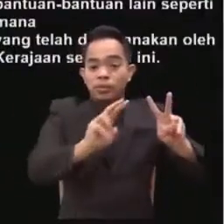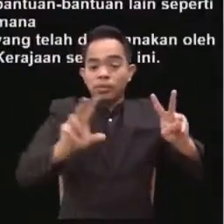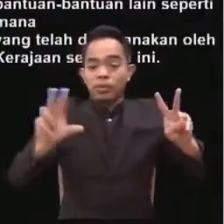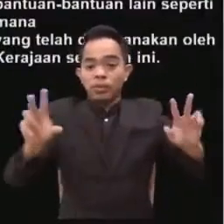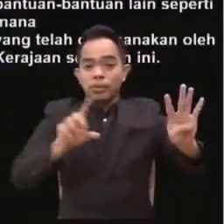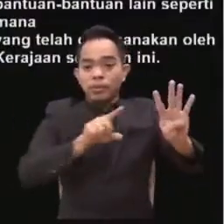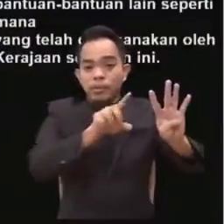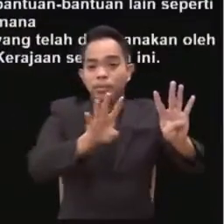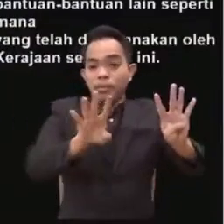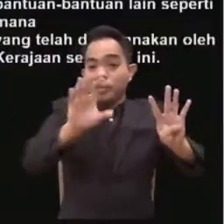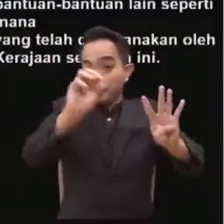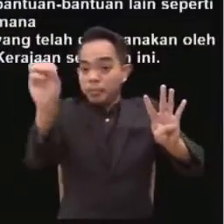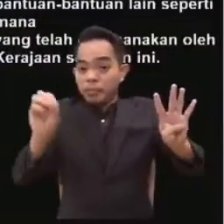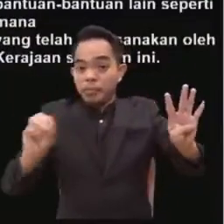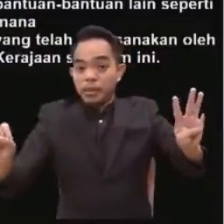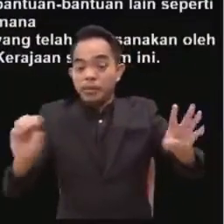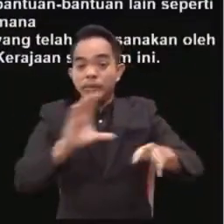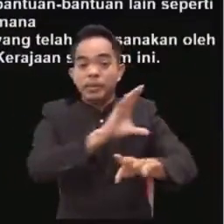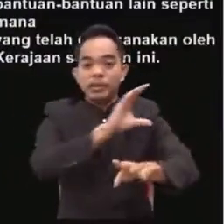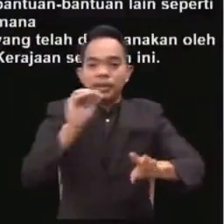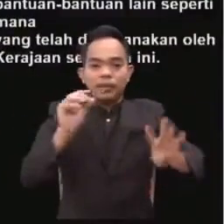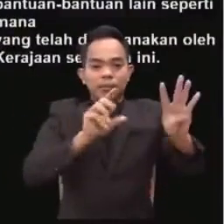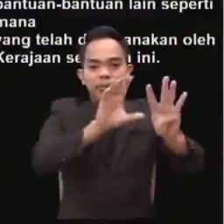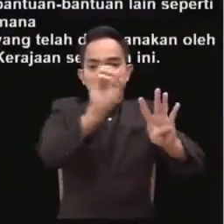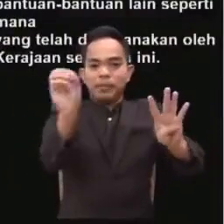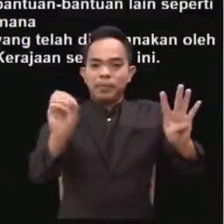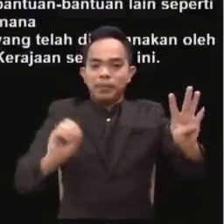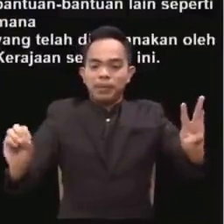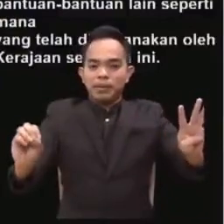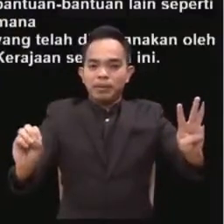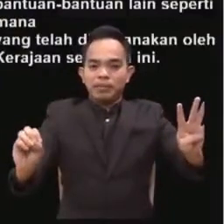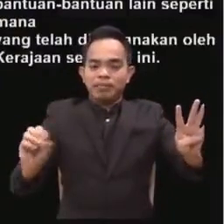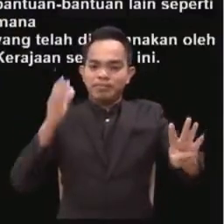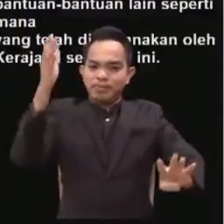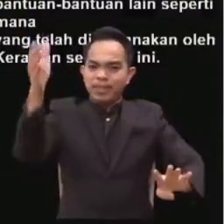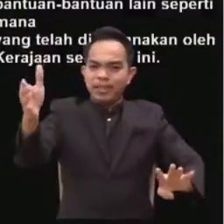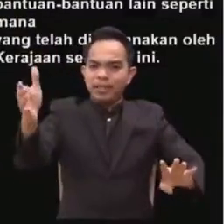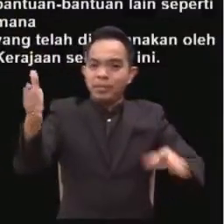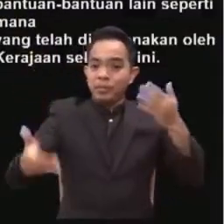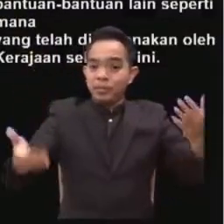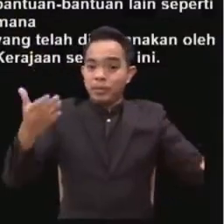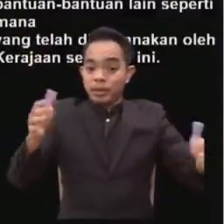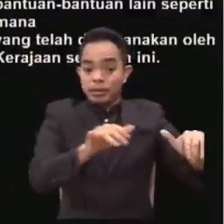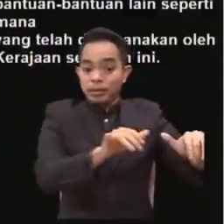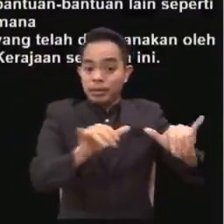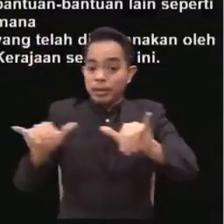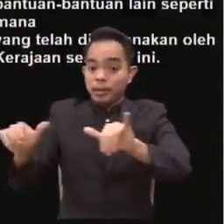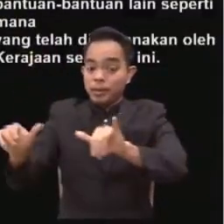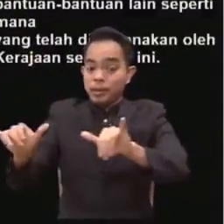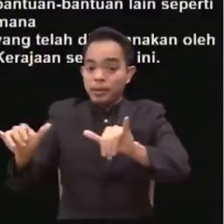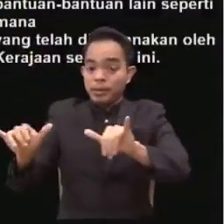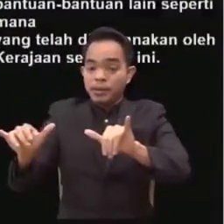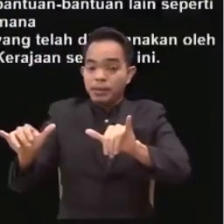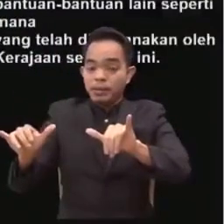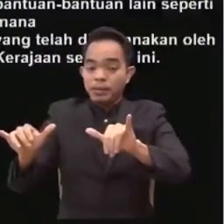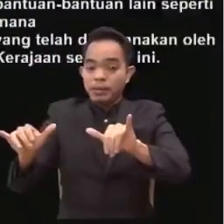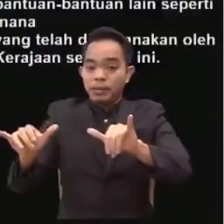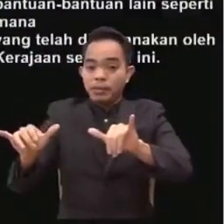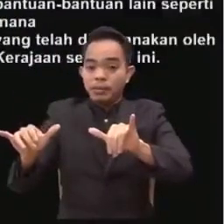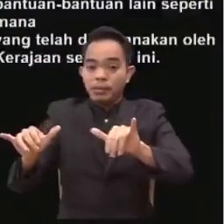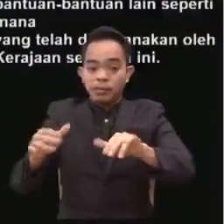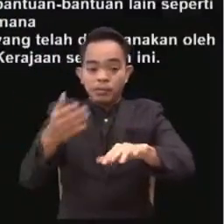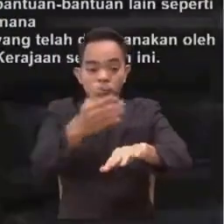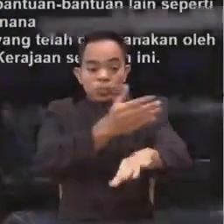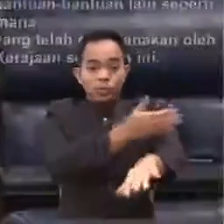ukuran 400 dan 400 jangkahan ini adalah lari dengan unjuran pertumbuhan ekonomi